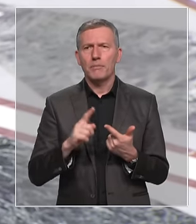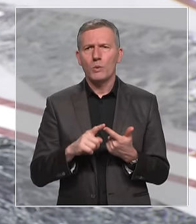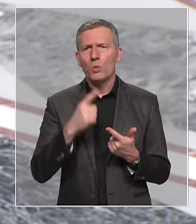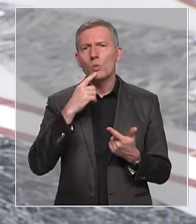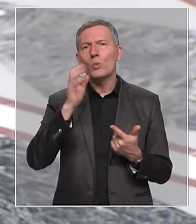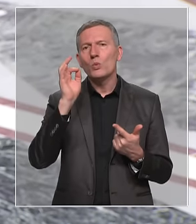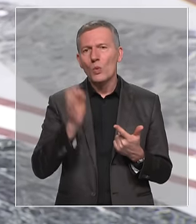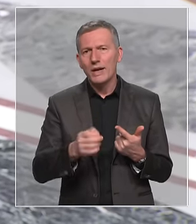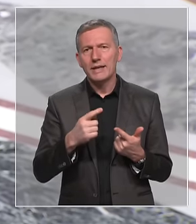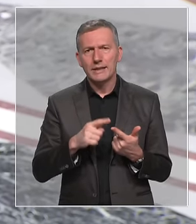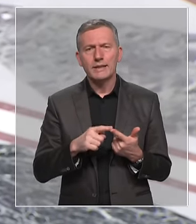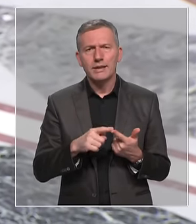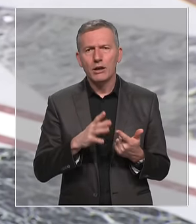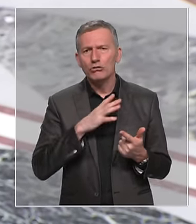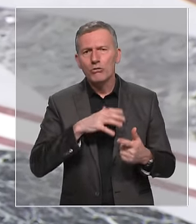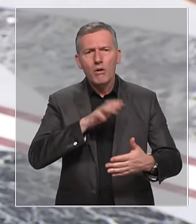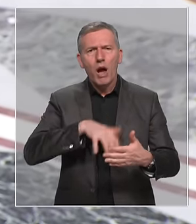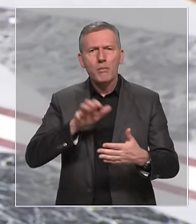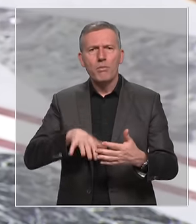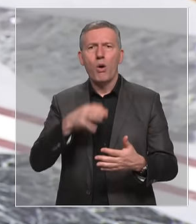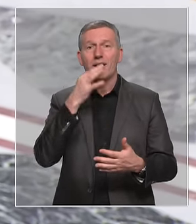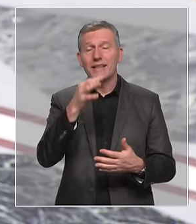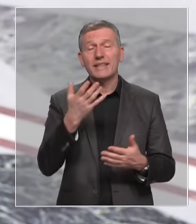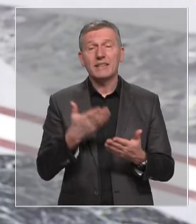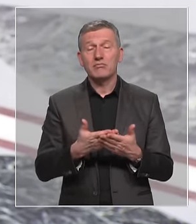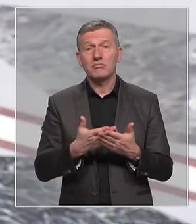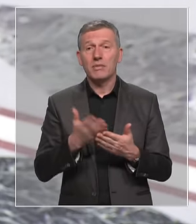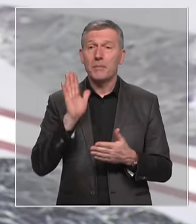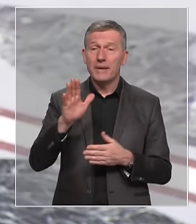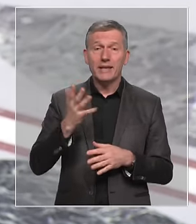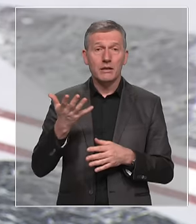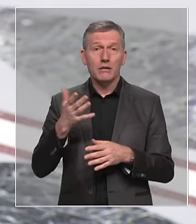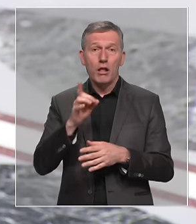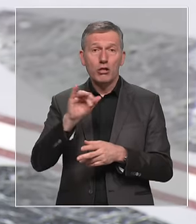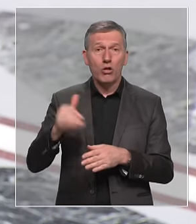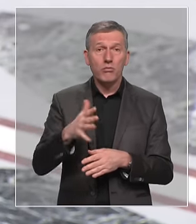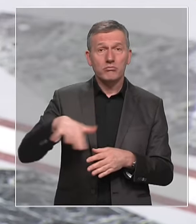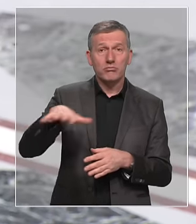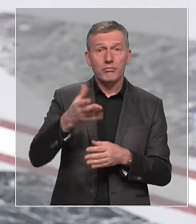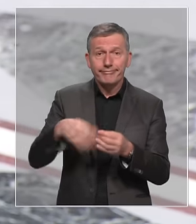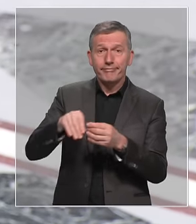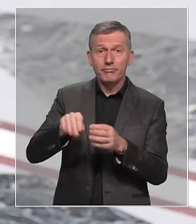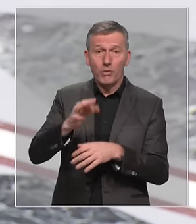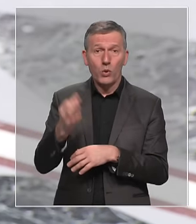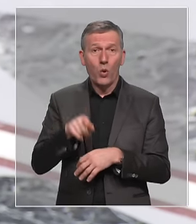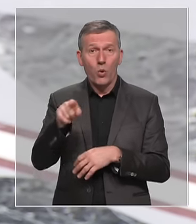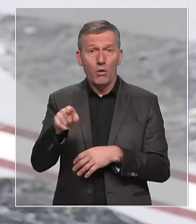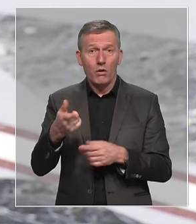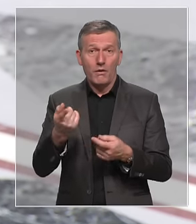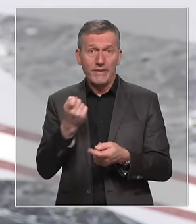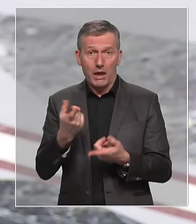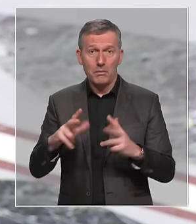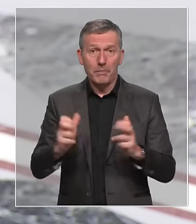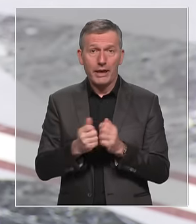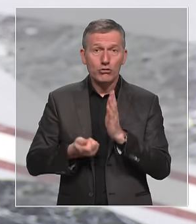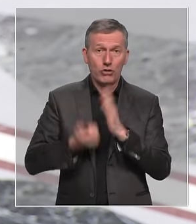il est établi par un certain nombre de rapports que l'octroi de mer est l'une des causes de la vie chère et de prix qui sont importants. Je crois